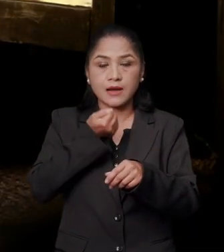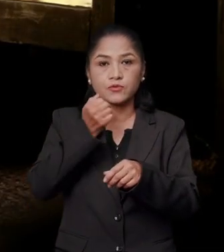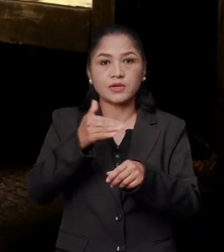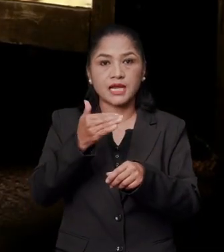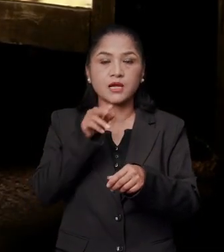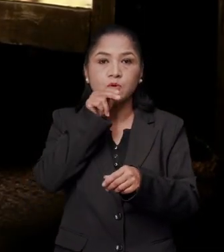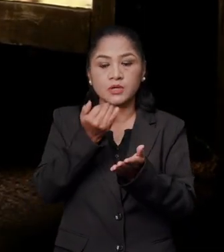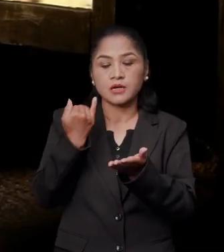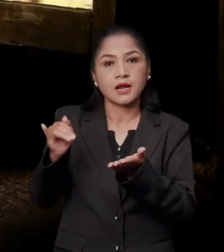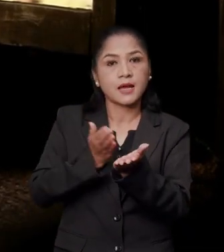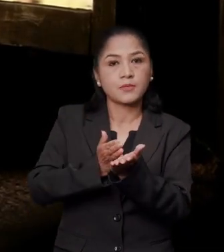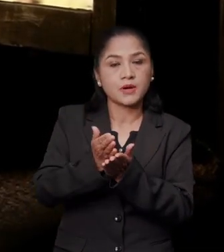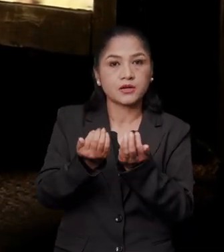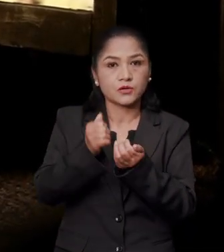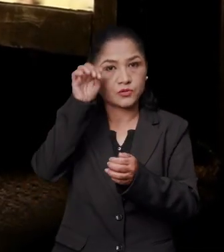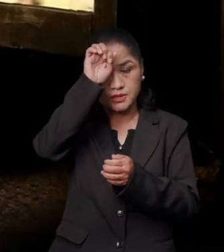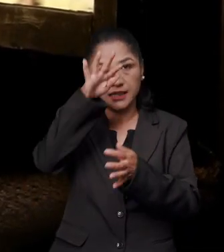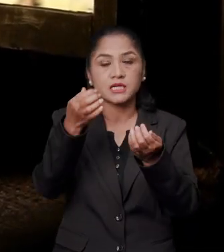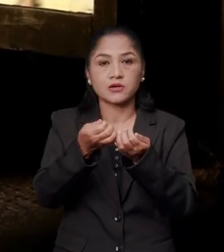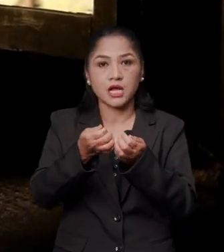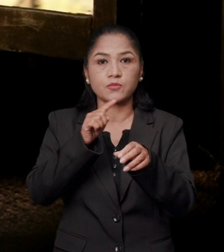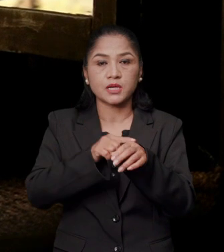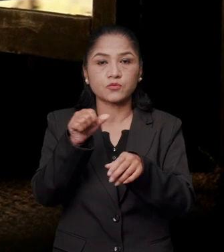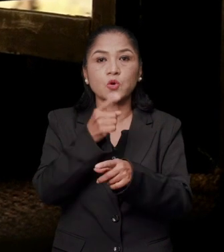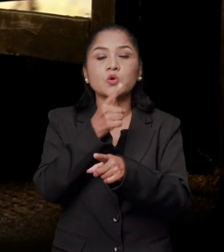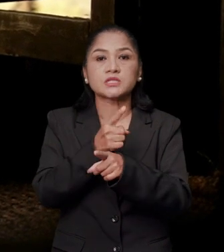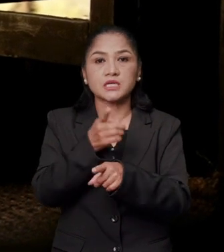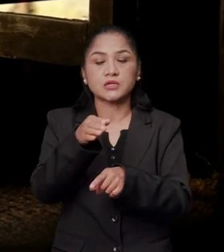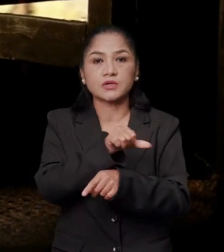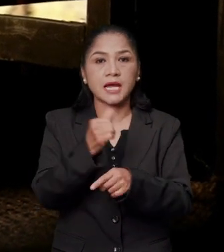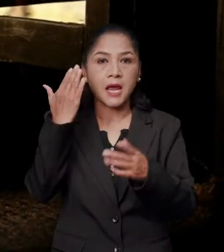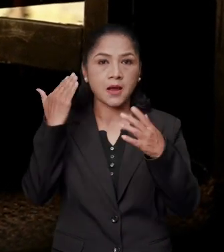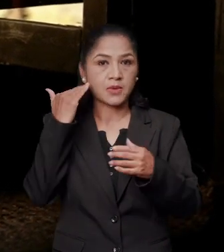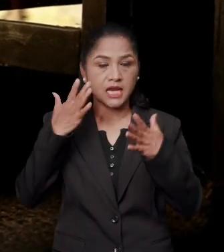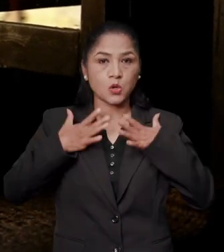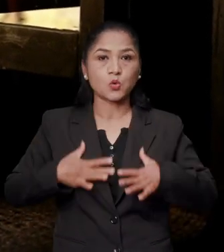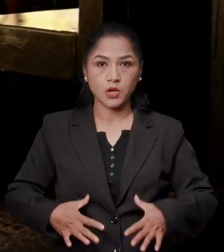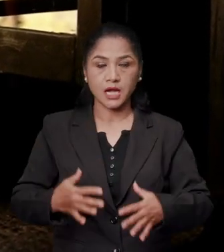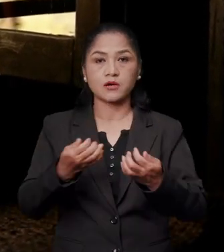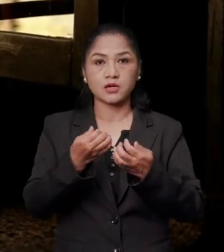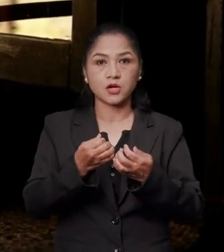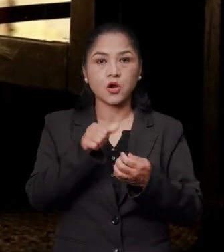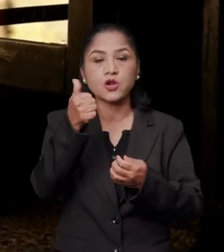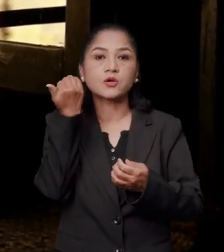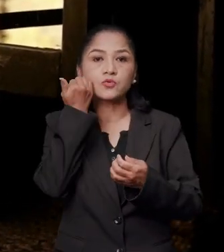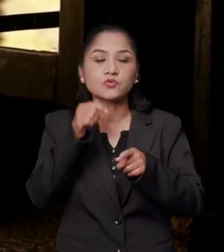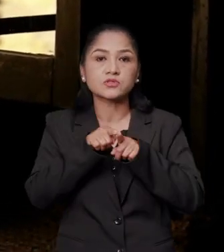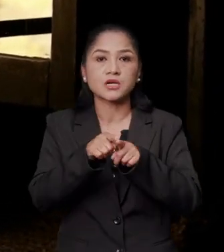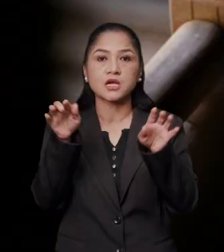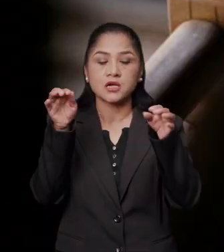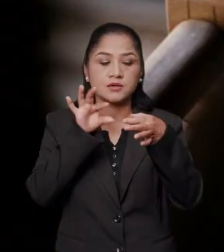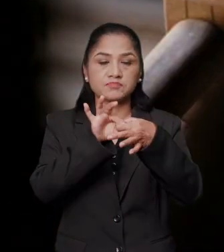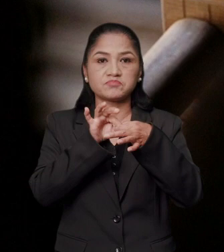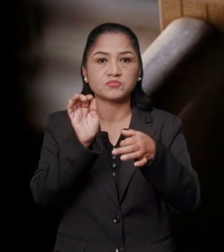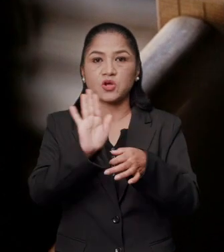र आफूप्रति मौखिक दुर्व्यवहारबारे जानकारी गराउँदा उनको शिक्षकले उनलाई महिलाको लुगा लगाउन र अन्य